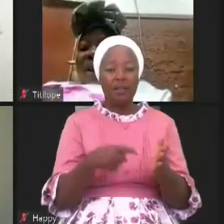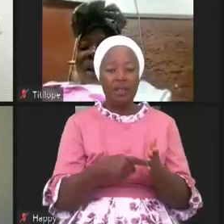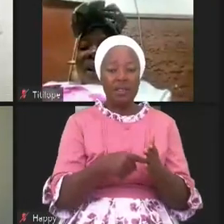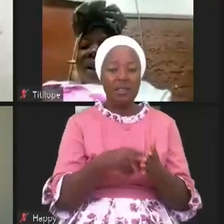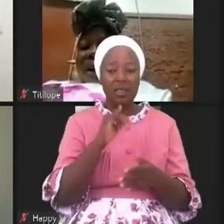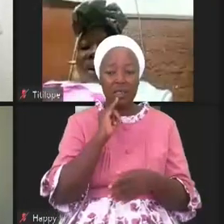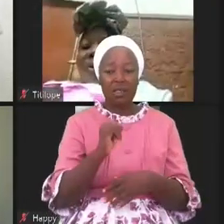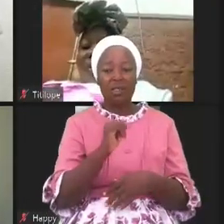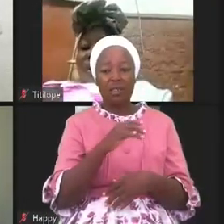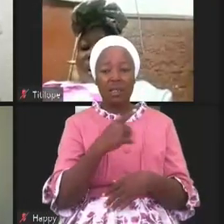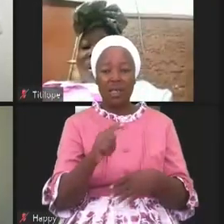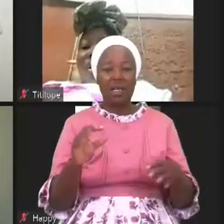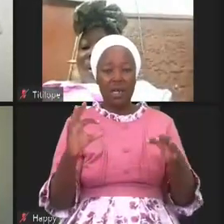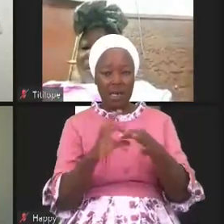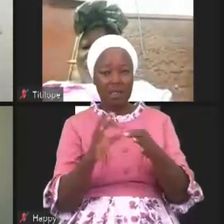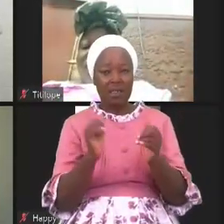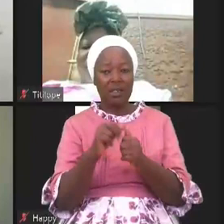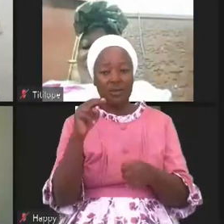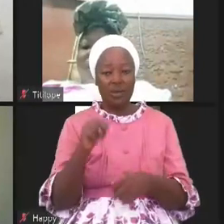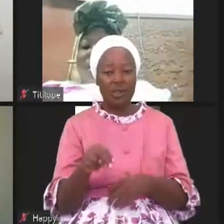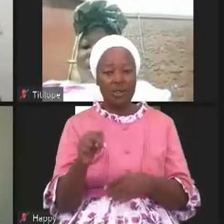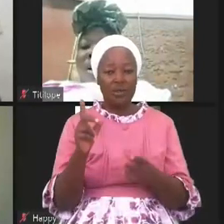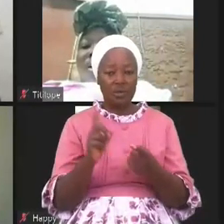voici un lien, il y a un lien qui s'affiche.